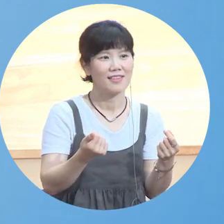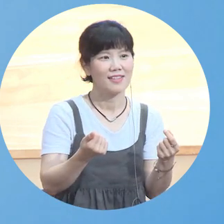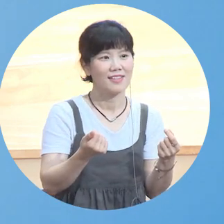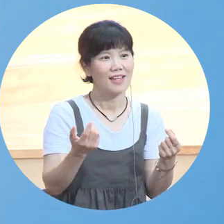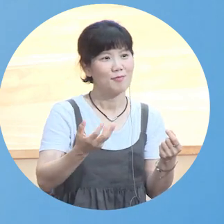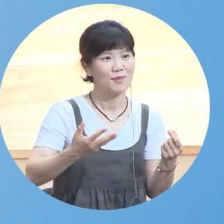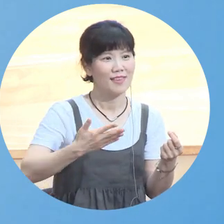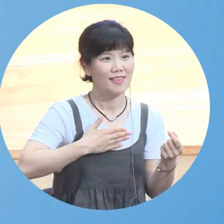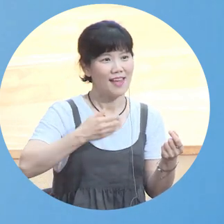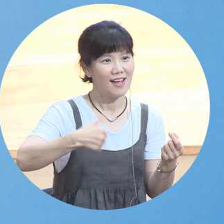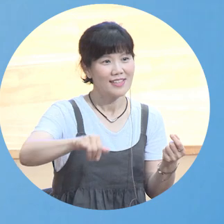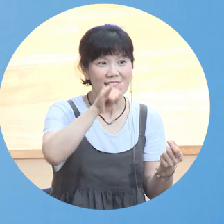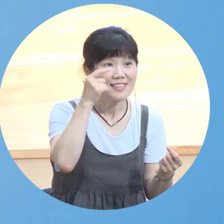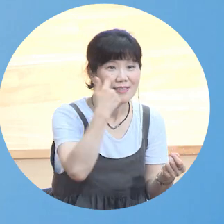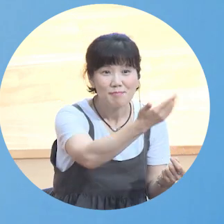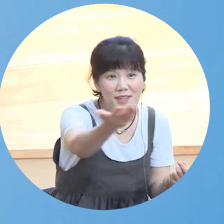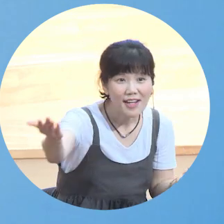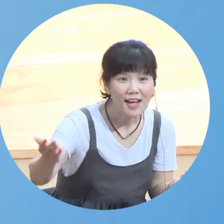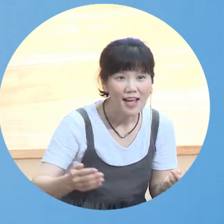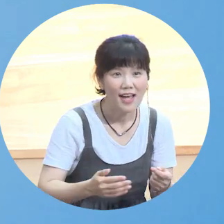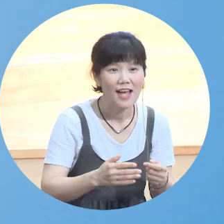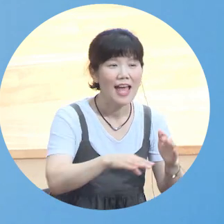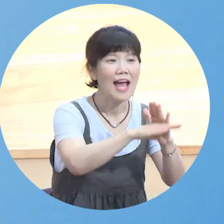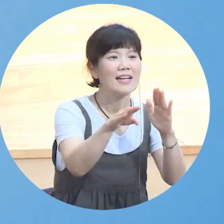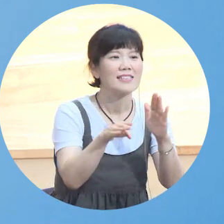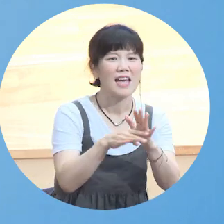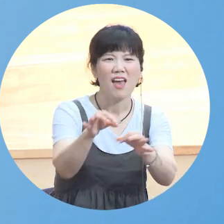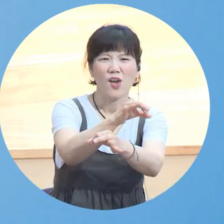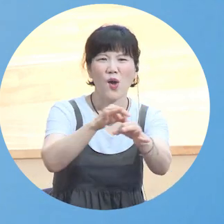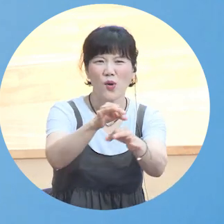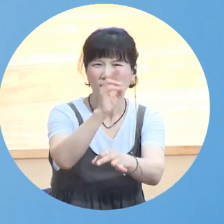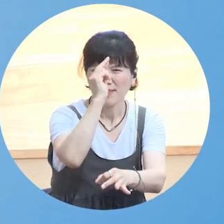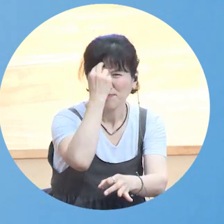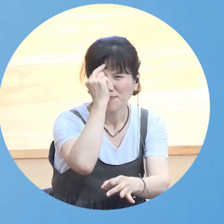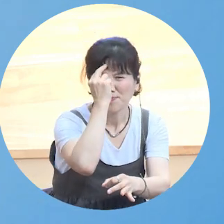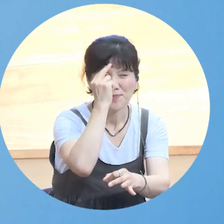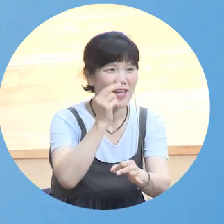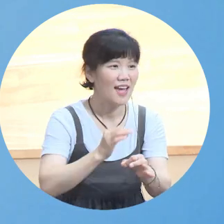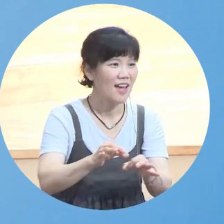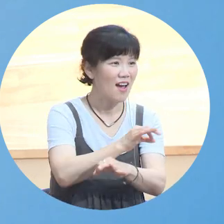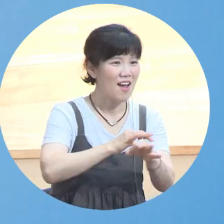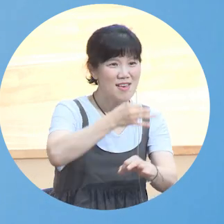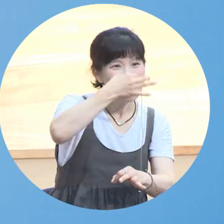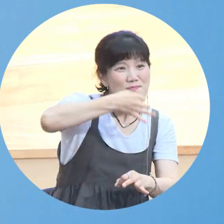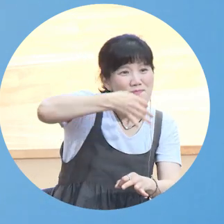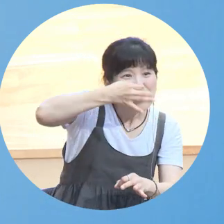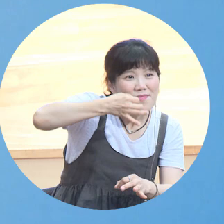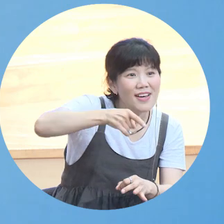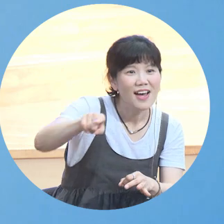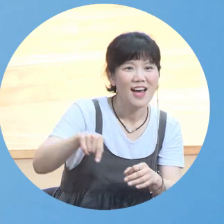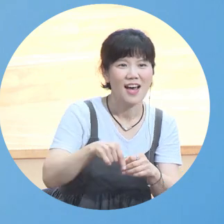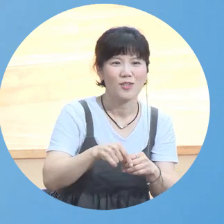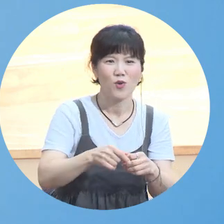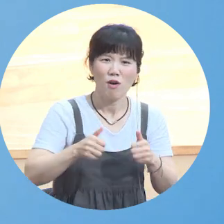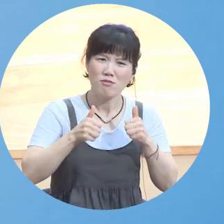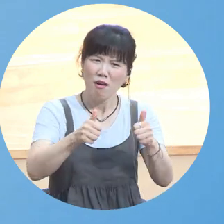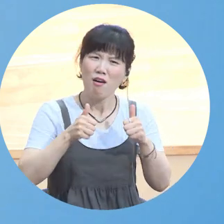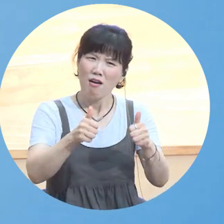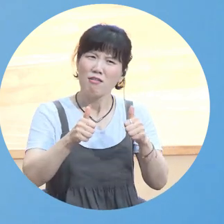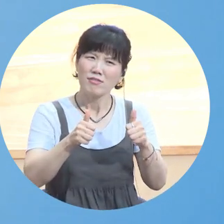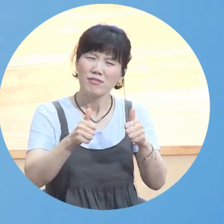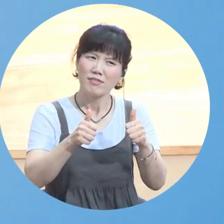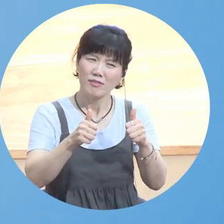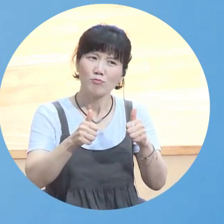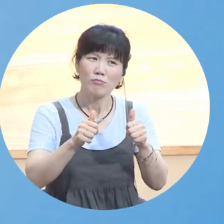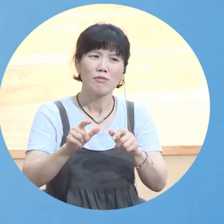가정의 경제적인 밥 딱 열심히 안 살아서 경제적으로 젖 알리는 것은 금 할말